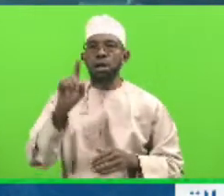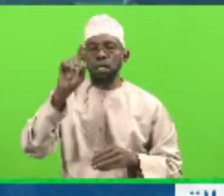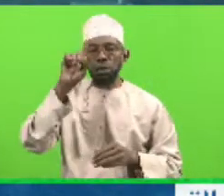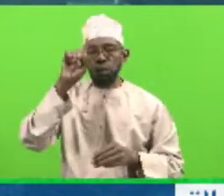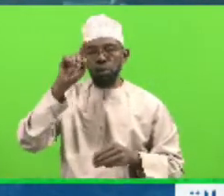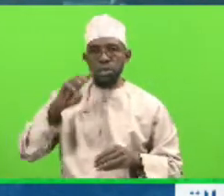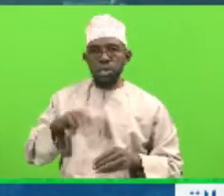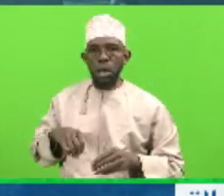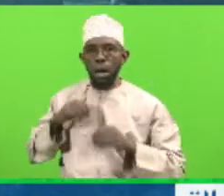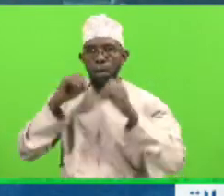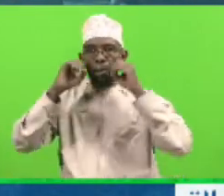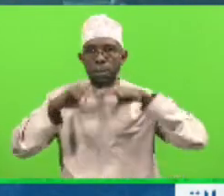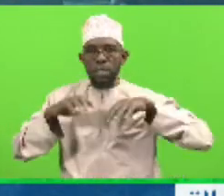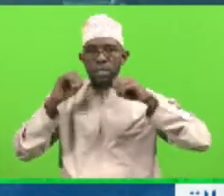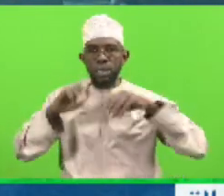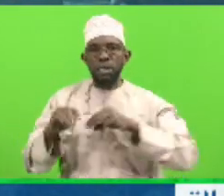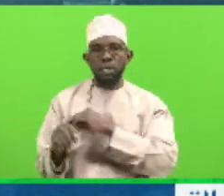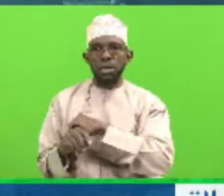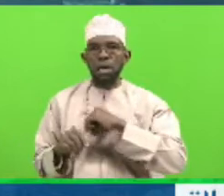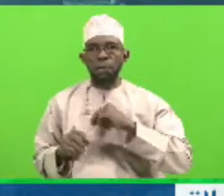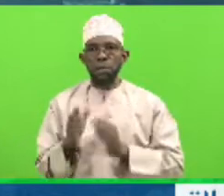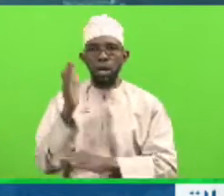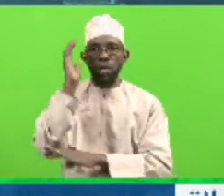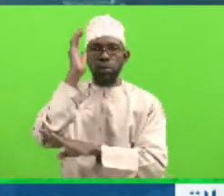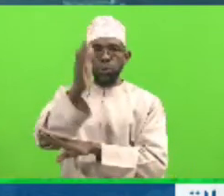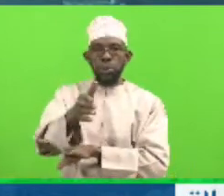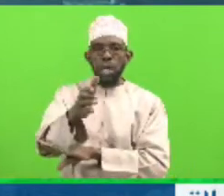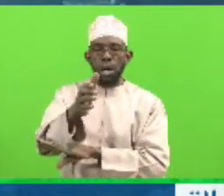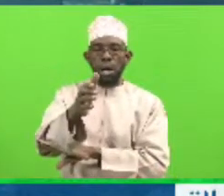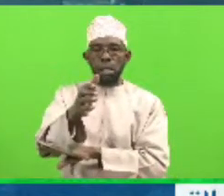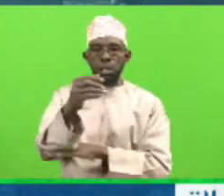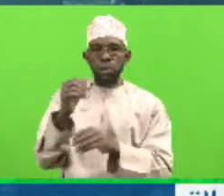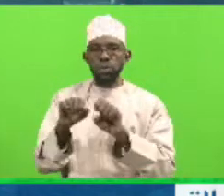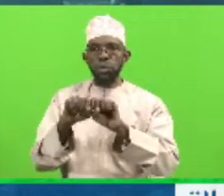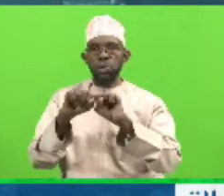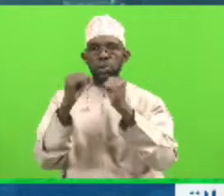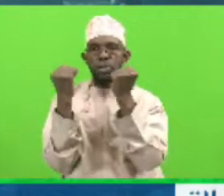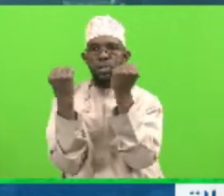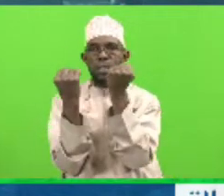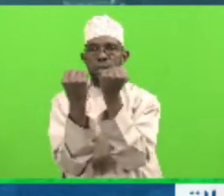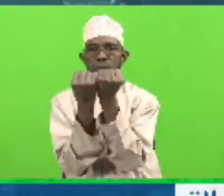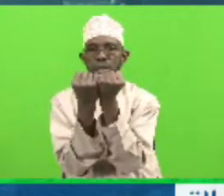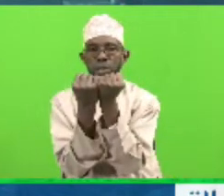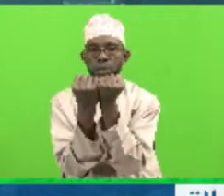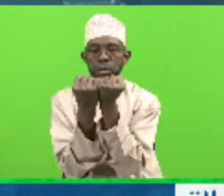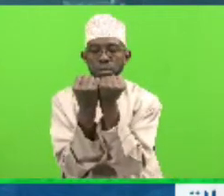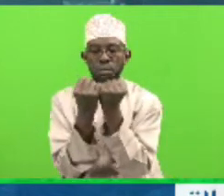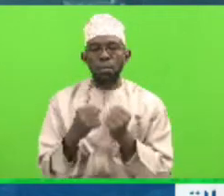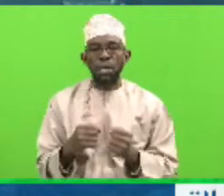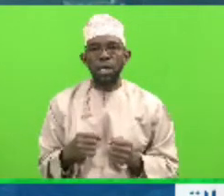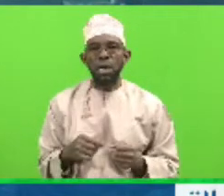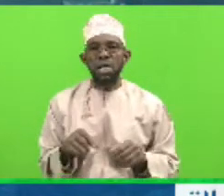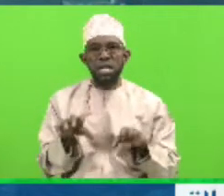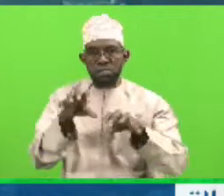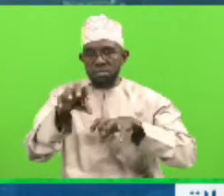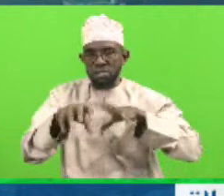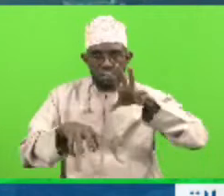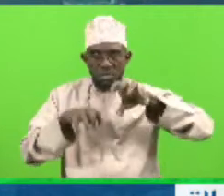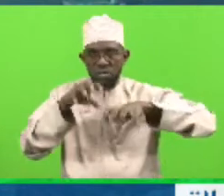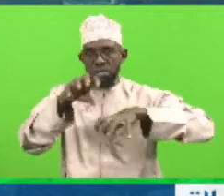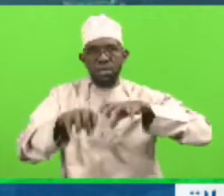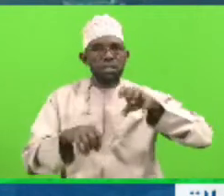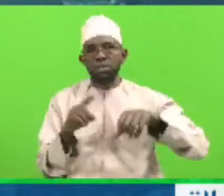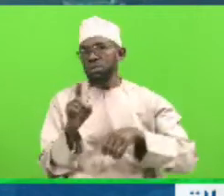يكفرون. وهي سنة عامة في جميع البشر بل وحتى الحيوانات